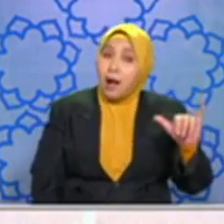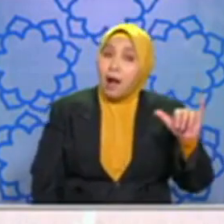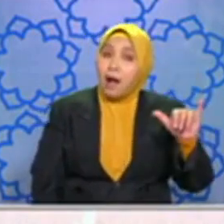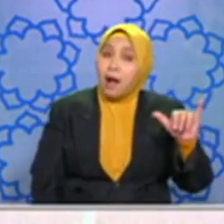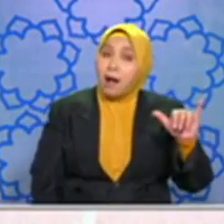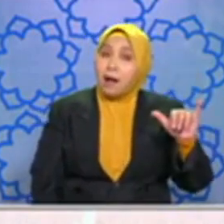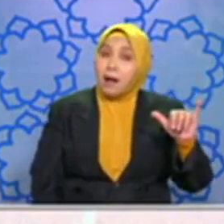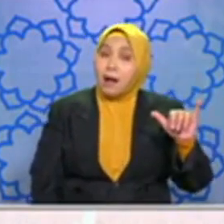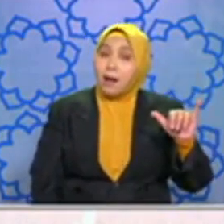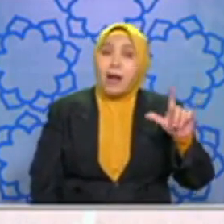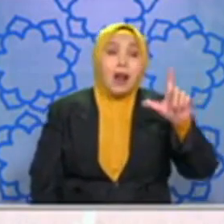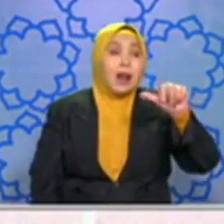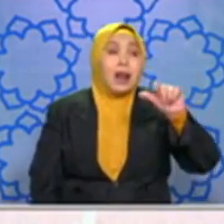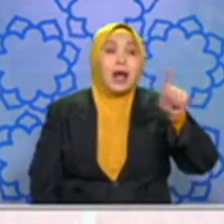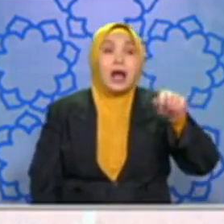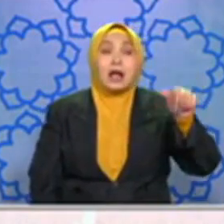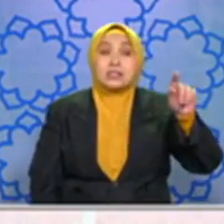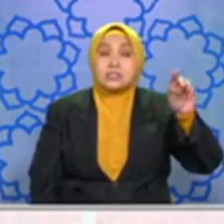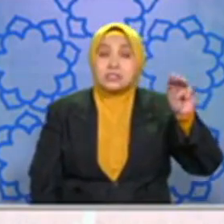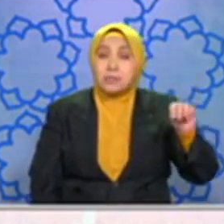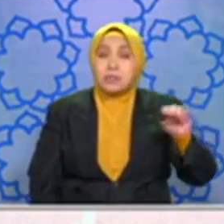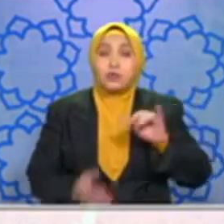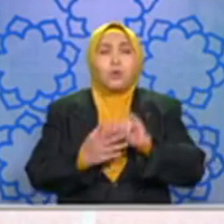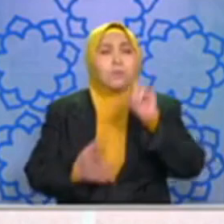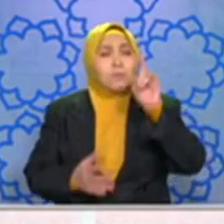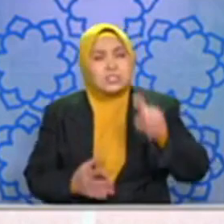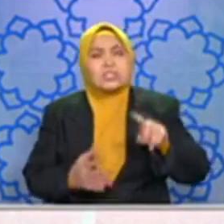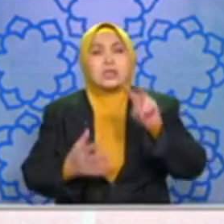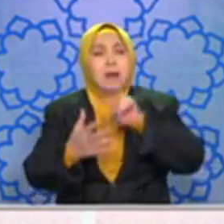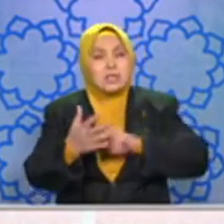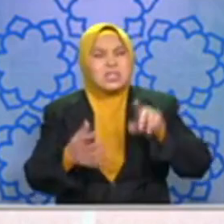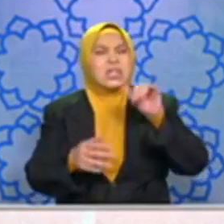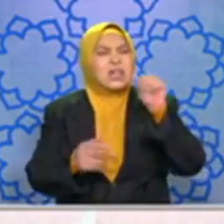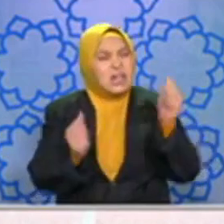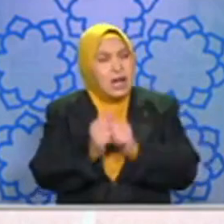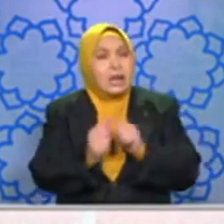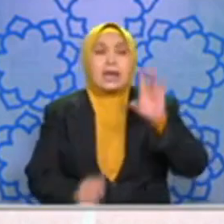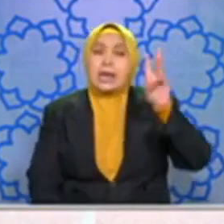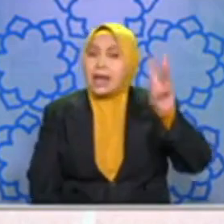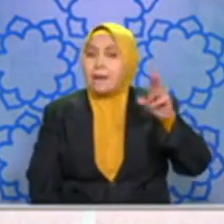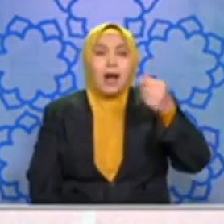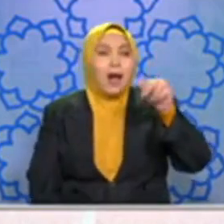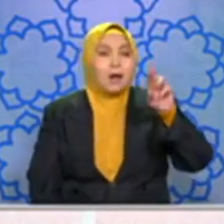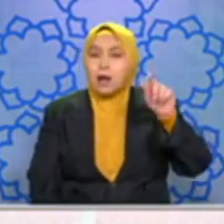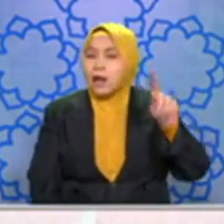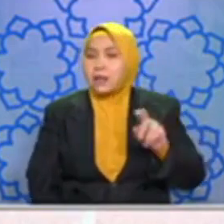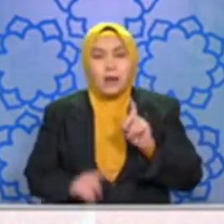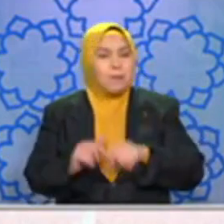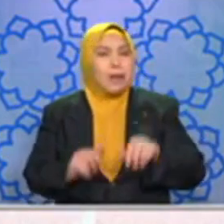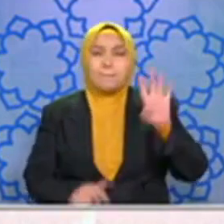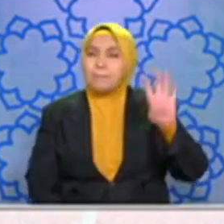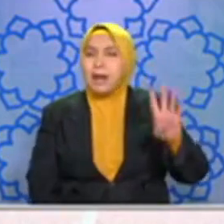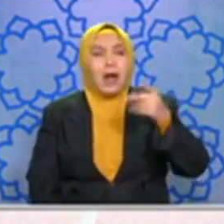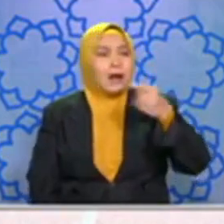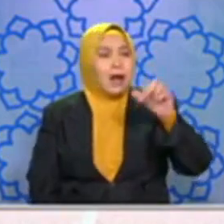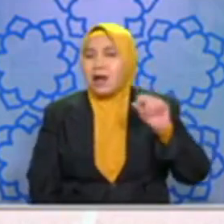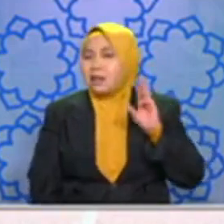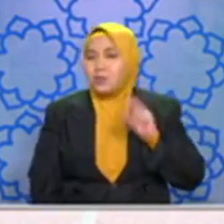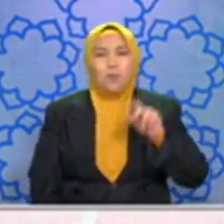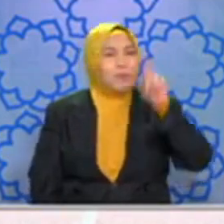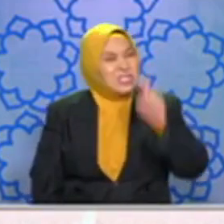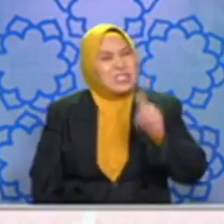Bila sebut tentang lazim pula, lazim ni mesti baca dengan 6 harakat. Tidak ada yang kita baca 2, 4, 6. Bukan masuk lazim ni